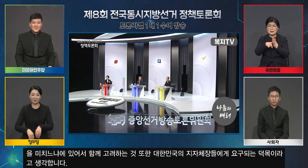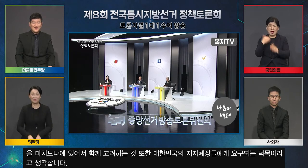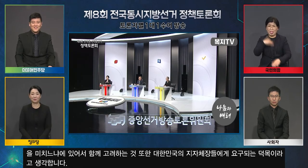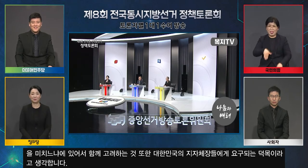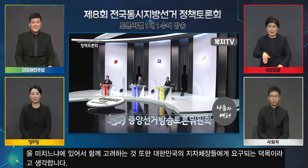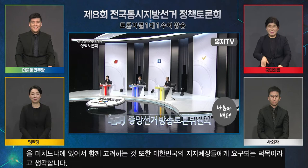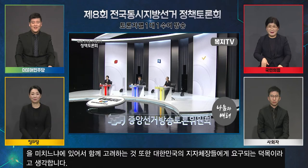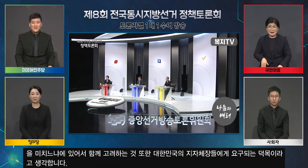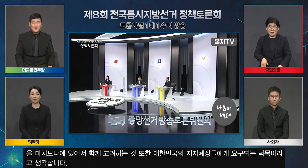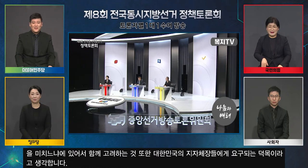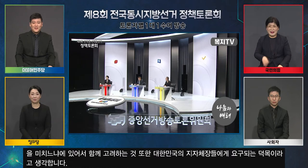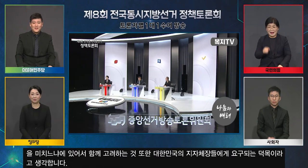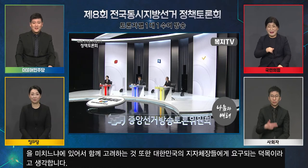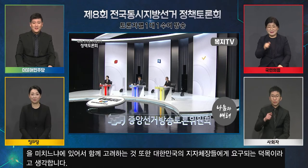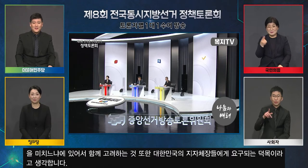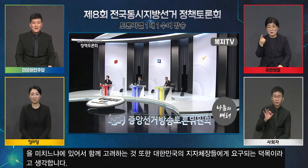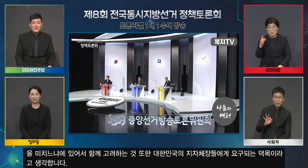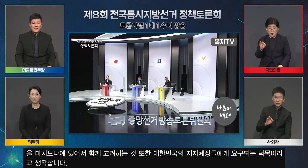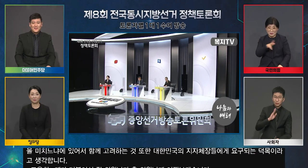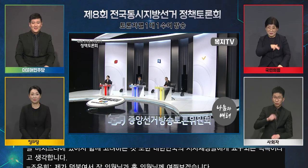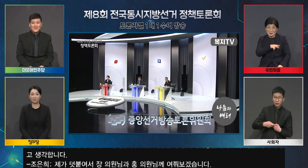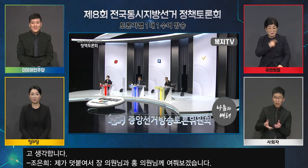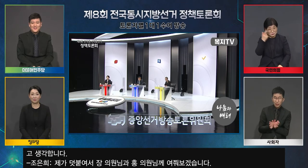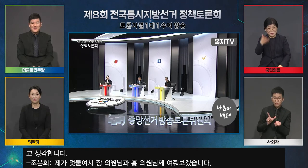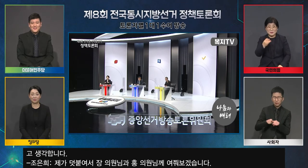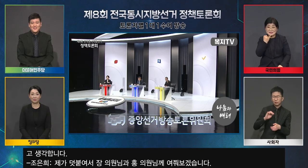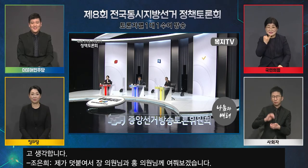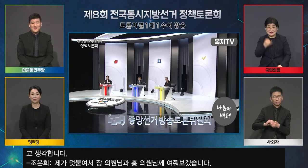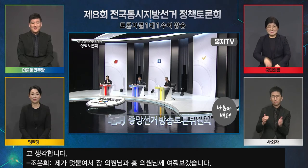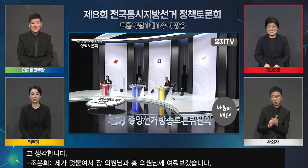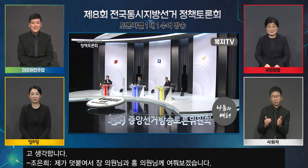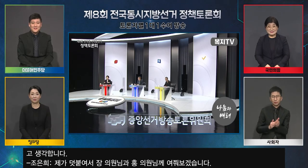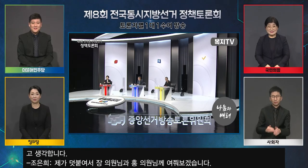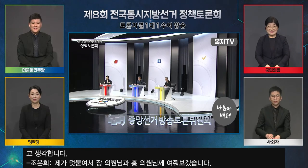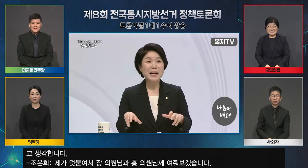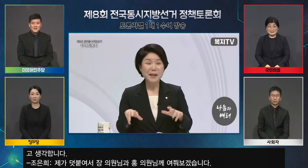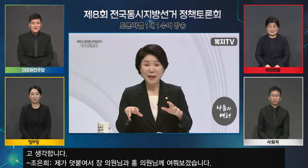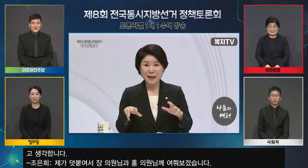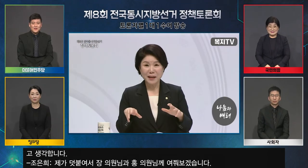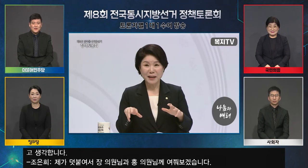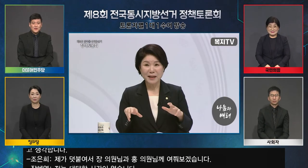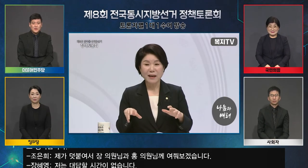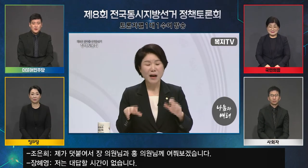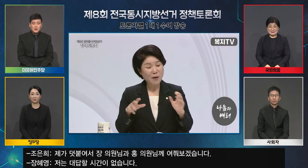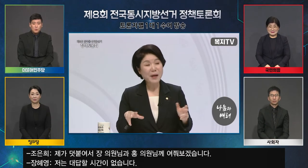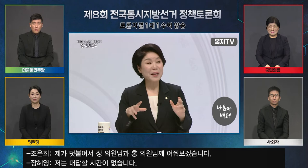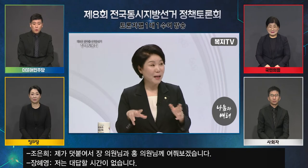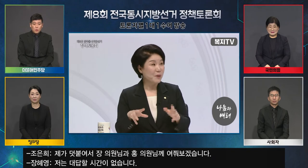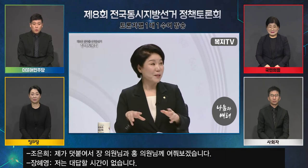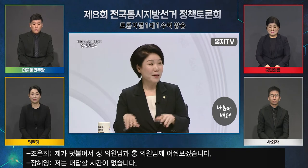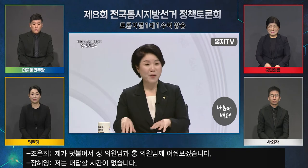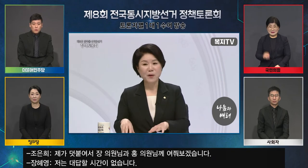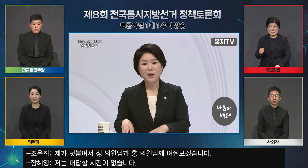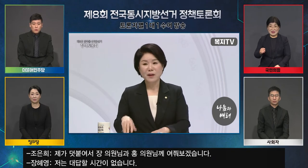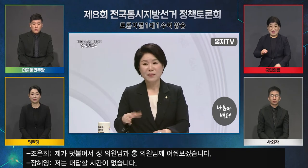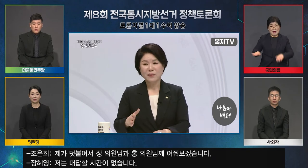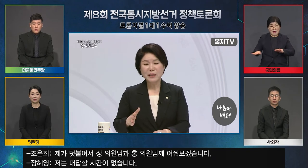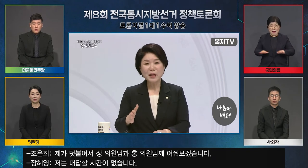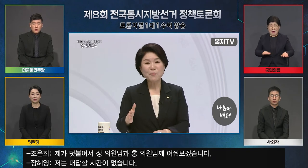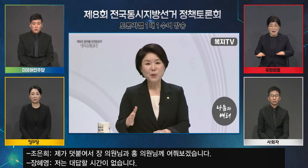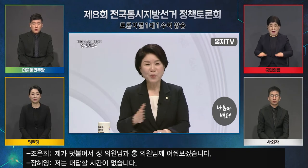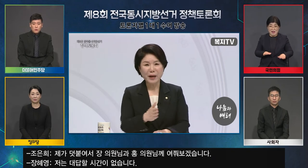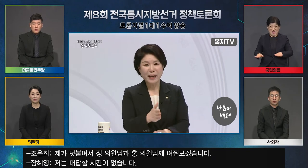장 의원님께서 장 의원 정책위원님께서는 발언 시간을 다 사용하셨고요. 네, 그 버즈니아에 하와이에 가면요.